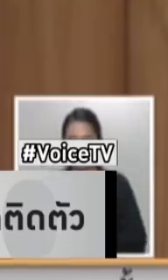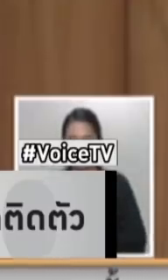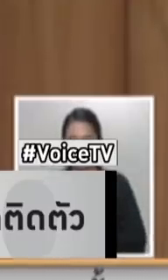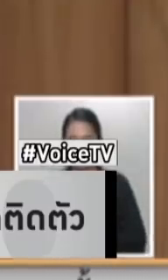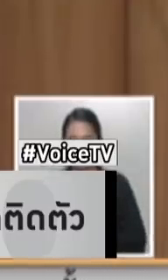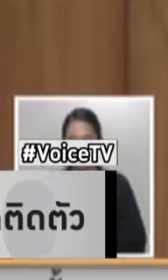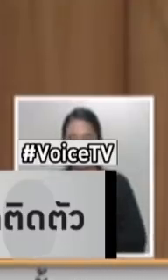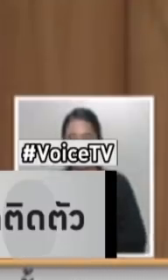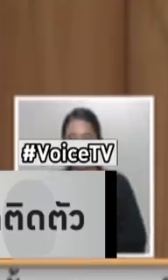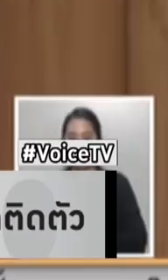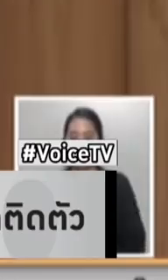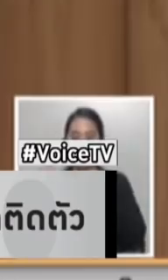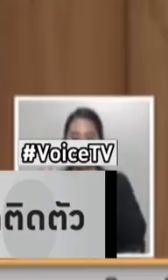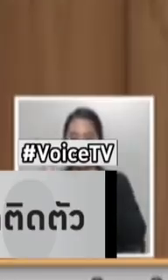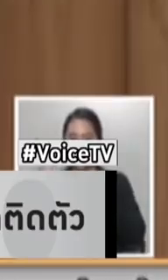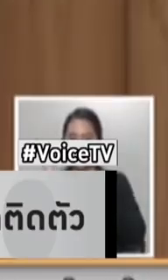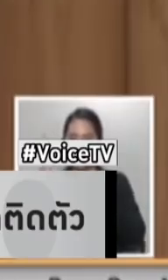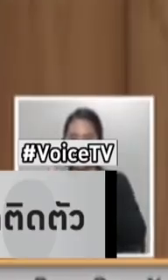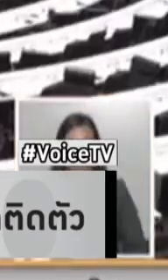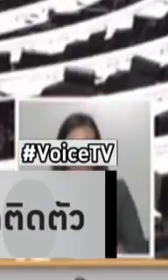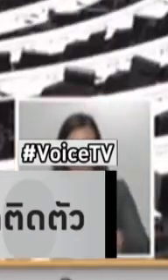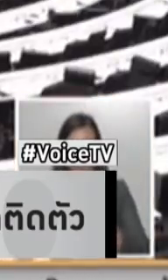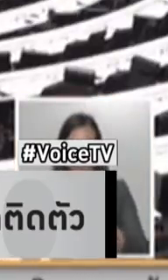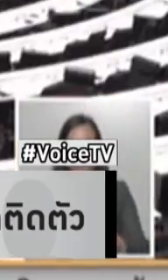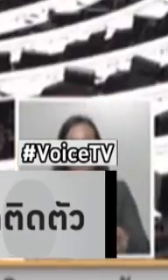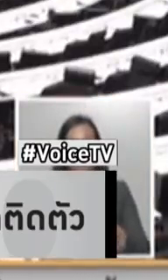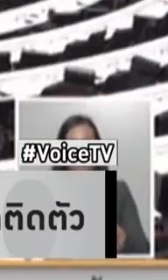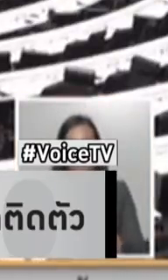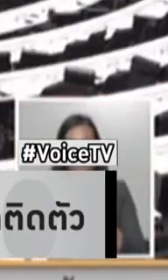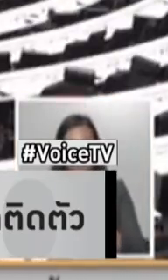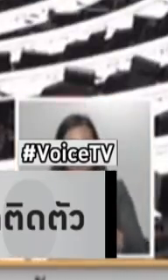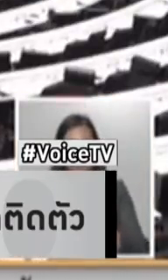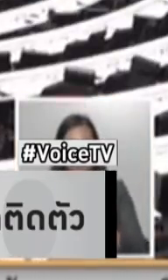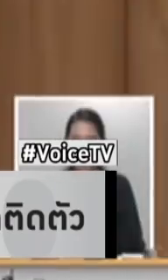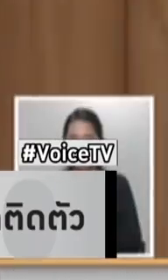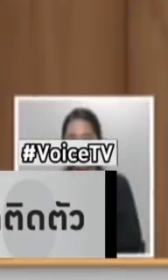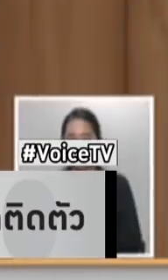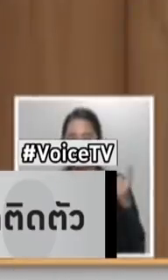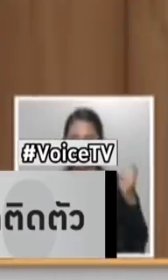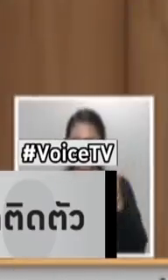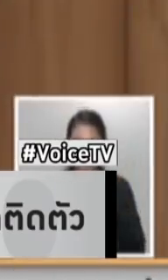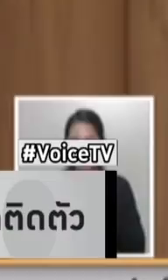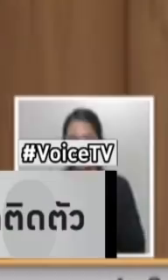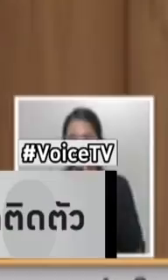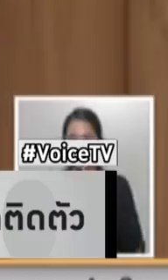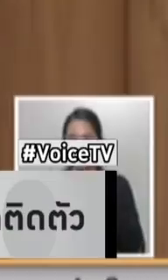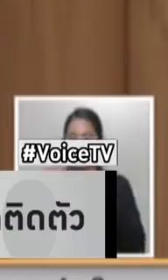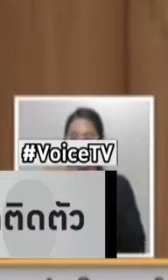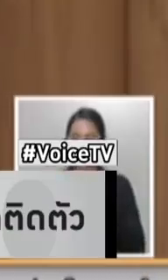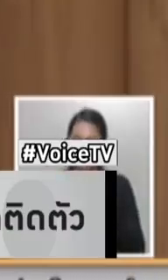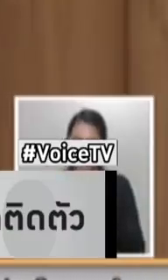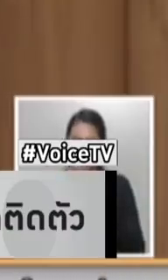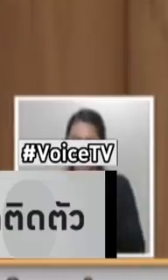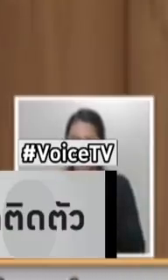ผมชี้แจงมาหลายครั้งแล้วและยังมาถามอีกว่าผมติดคุก8เดือนหรืออะไรเขา